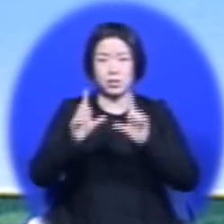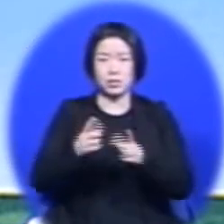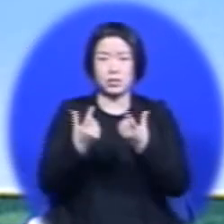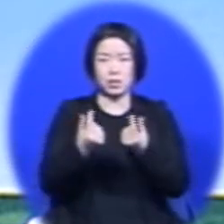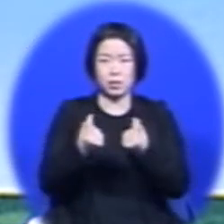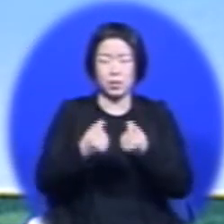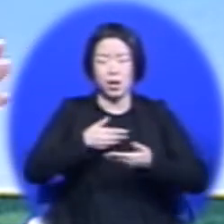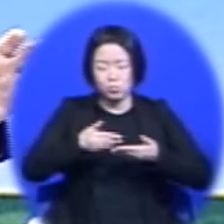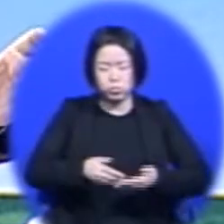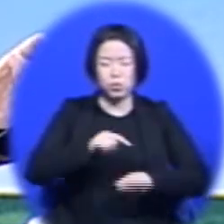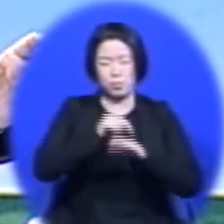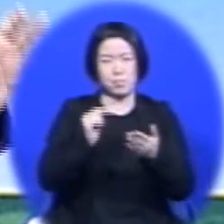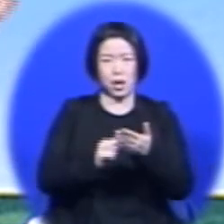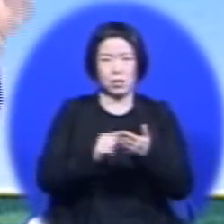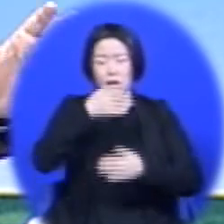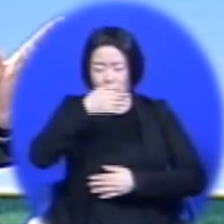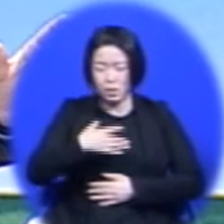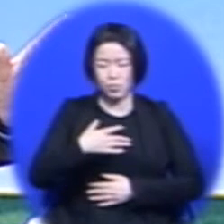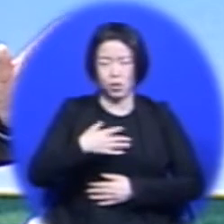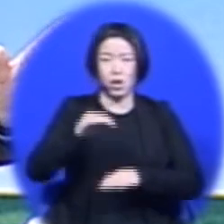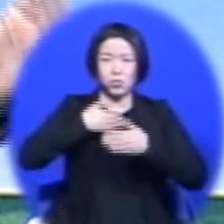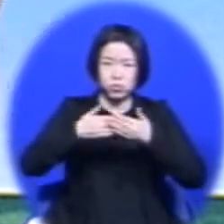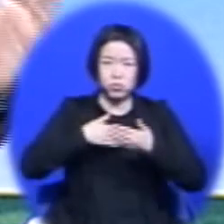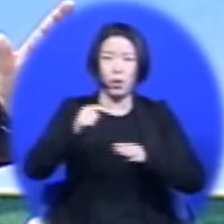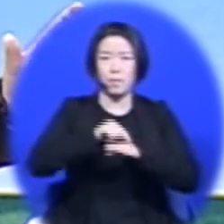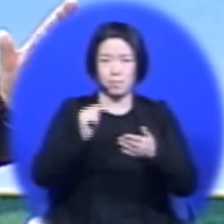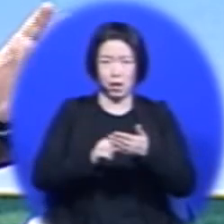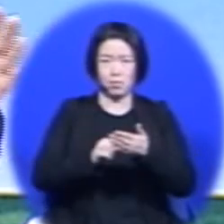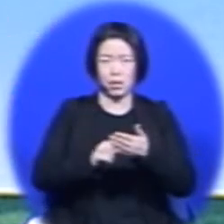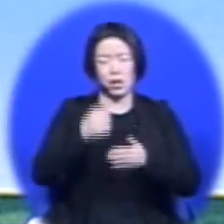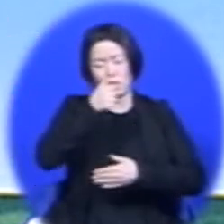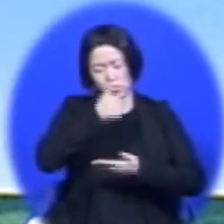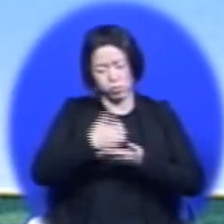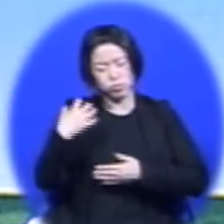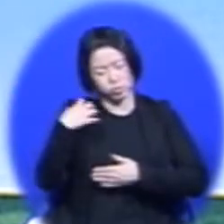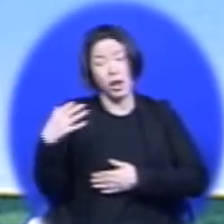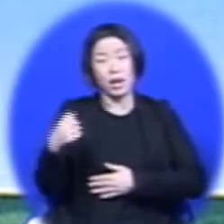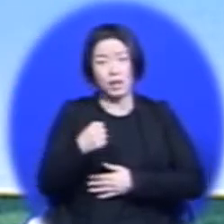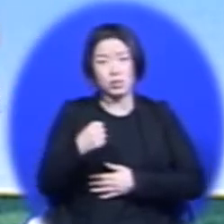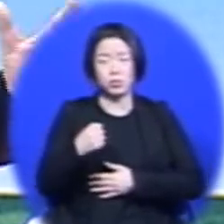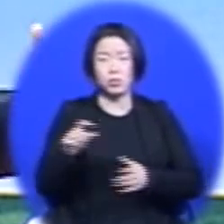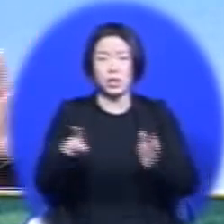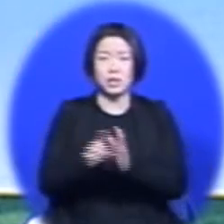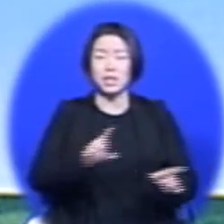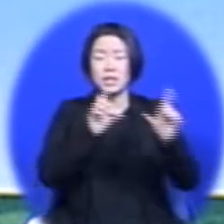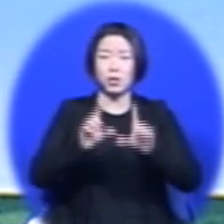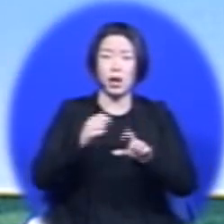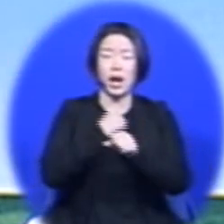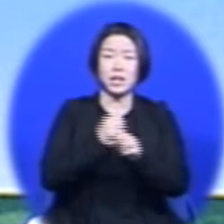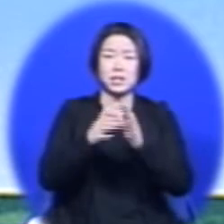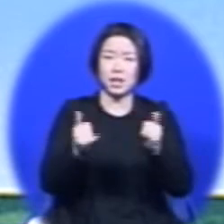마음으로, 힘들게, 두려운 마음으로, 죄책감으로 그렇게 신앙생활 하는 사람이 꽤 많다는